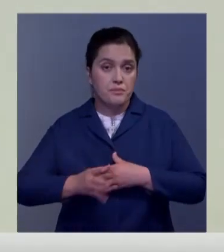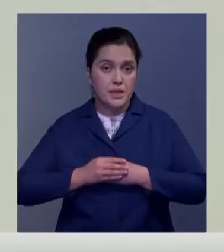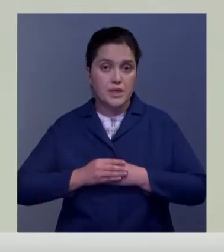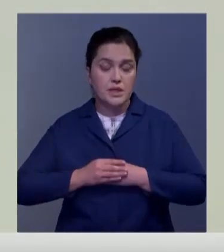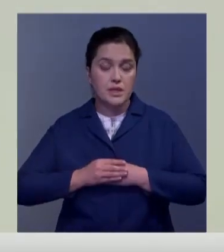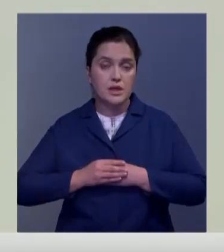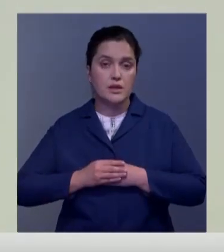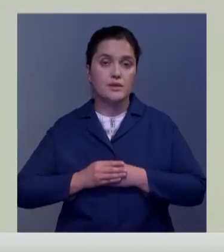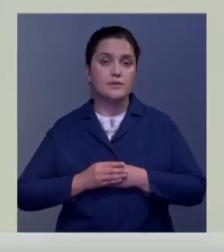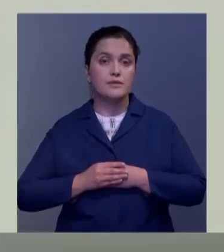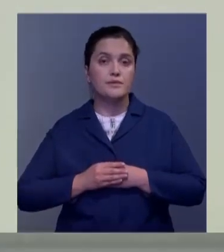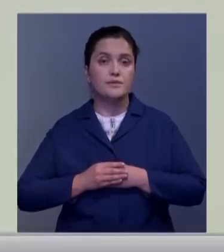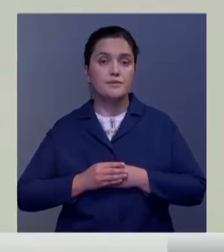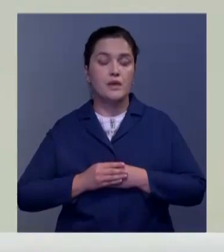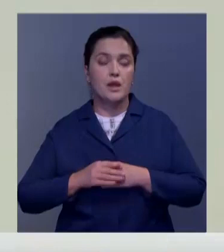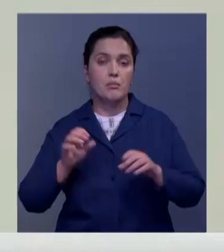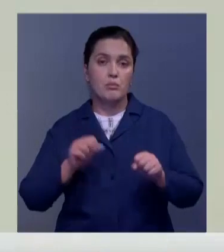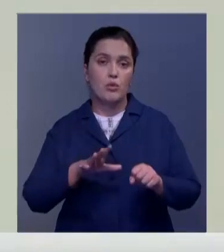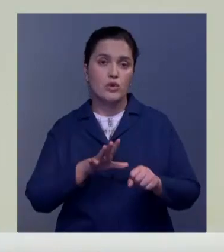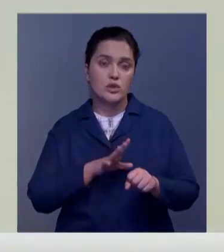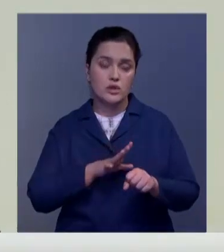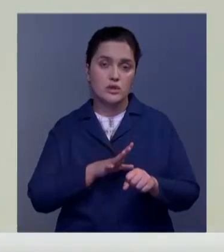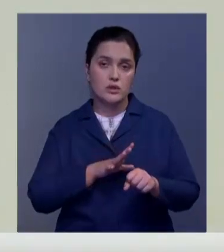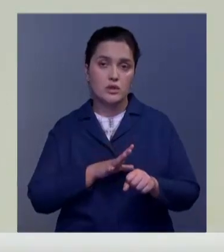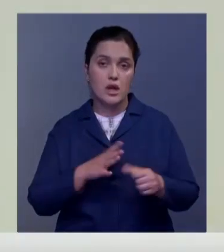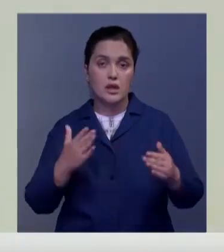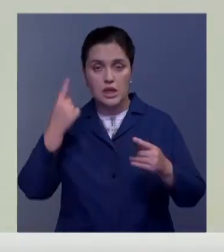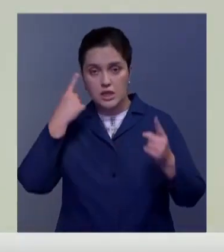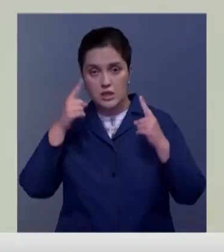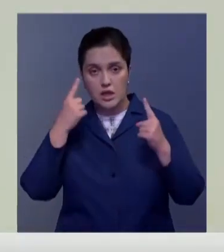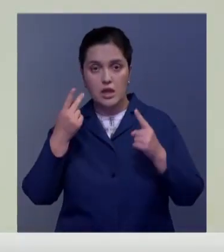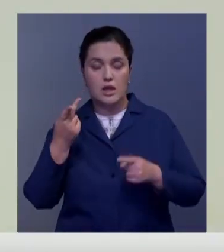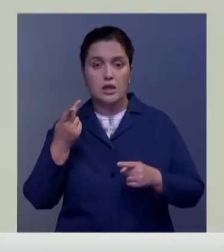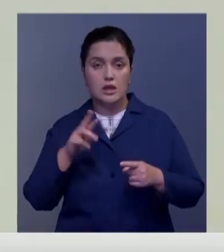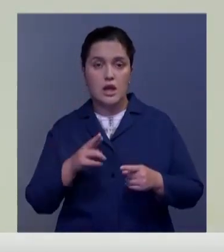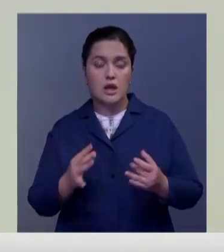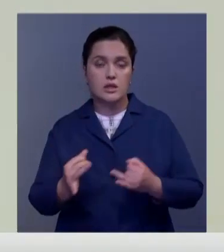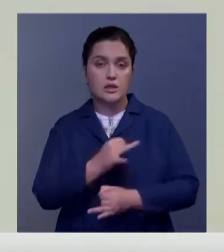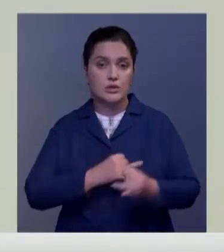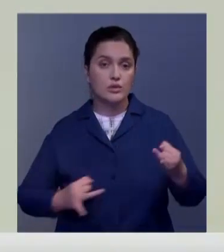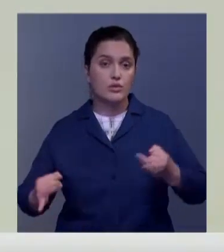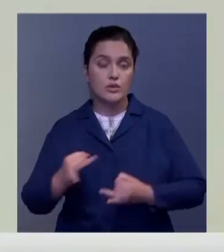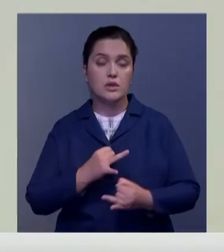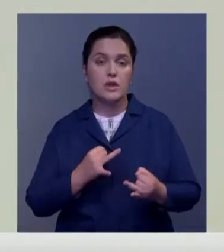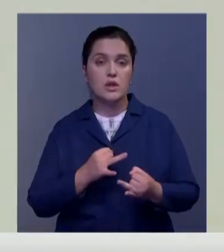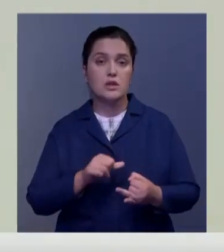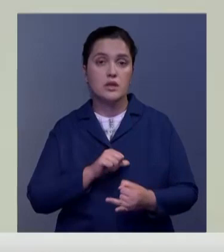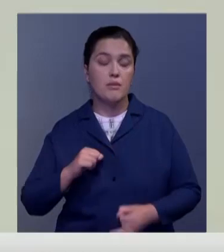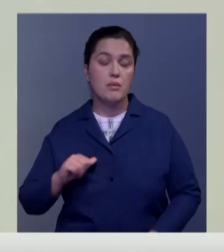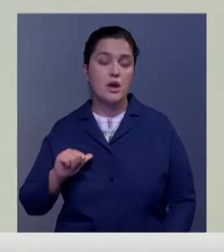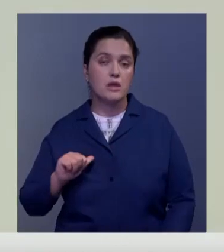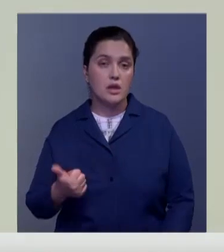с нами вместе. И, может, будут какие-то идеи для брейнсторминга, для дискуссии. Потому что самое